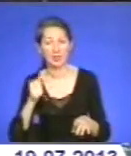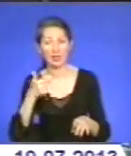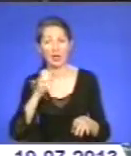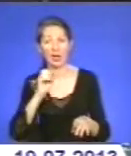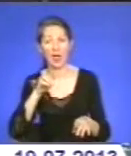сюжеті.